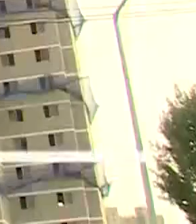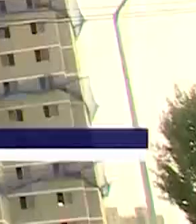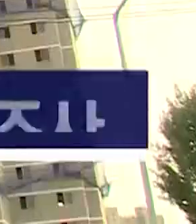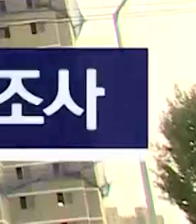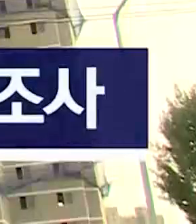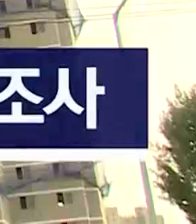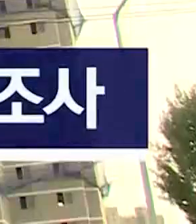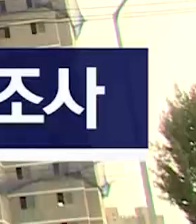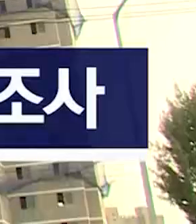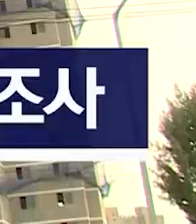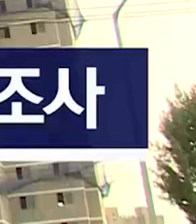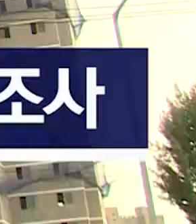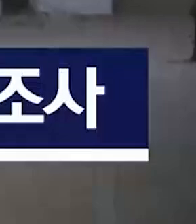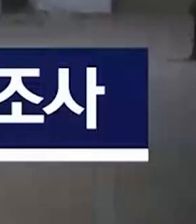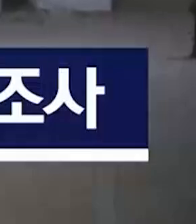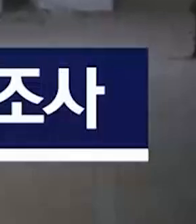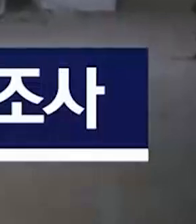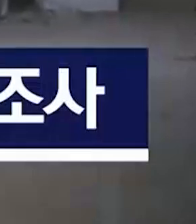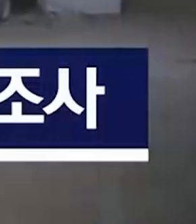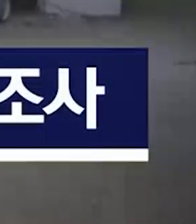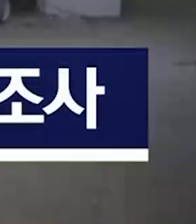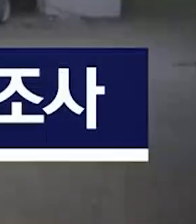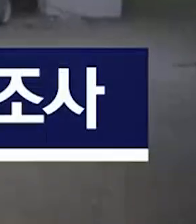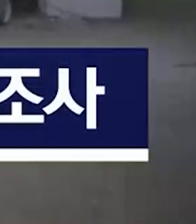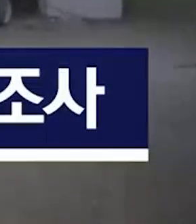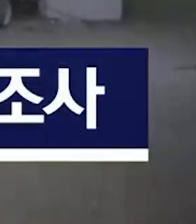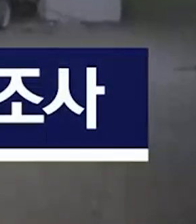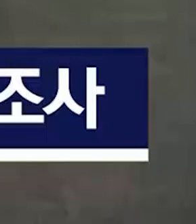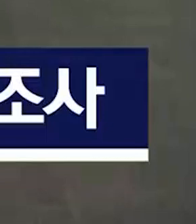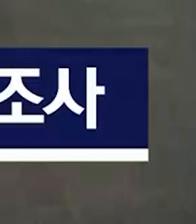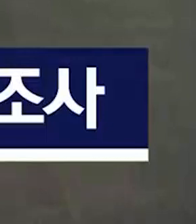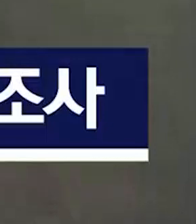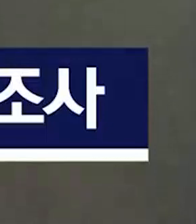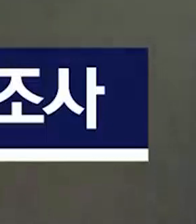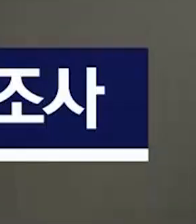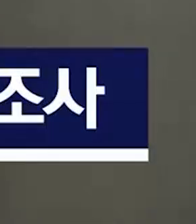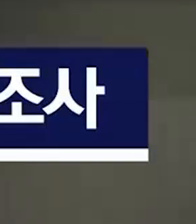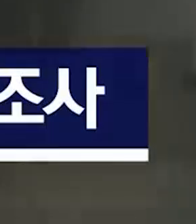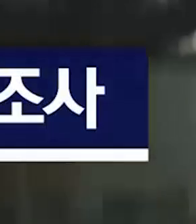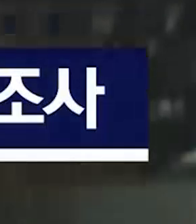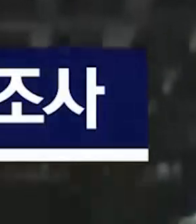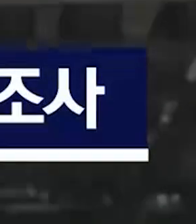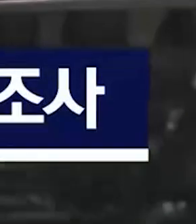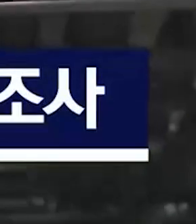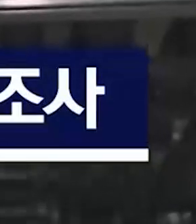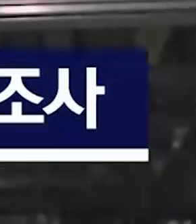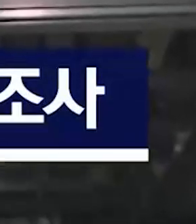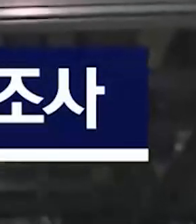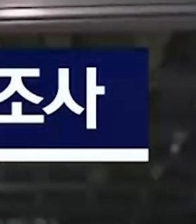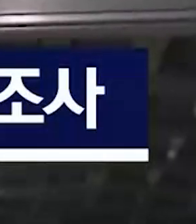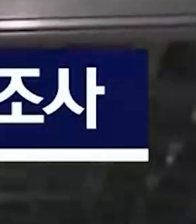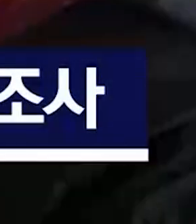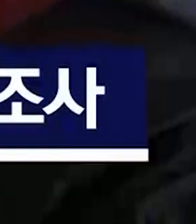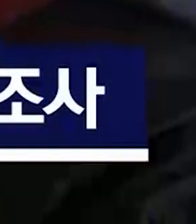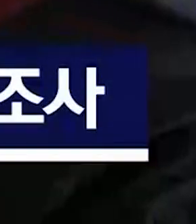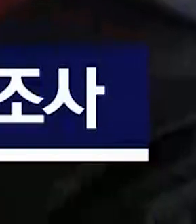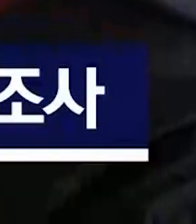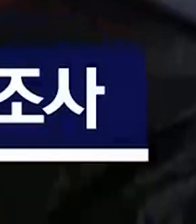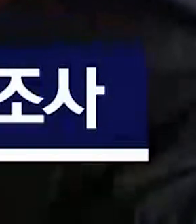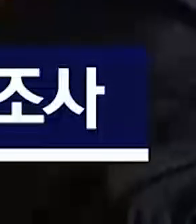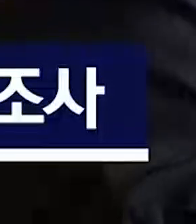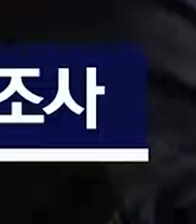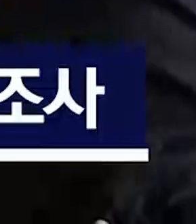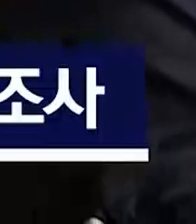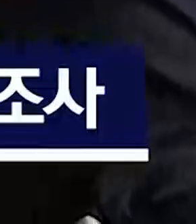보업 시 기둥으로 천장을 받치는 무량판 구조를 적용한 아파트가 광주 전남의 10곳으로 확인됐습니다. 무량판 구조에